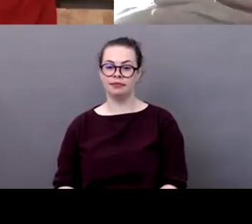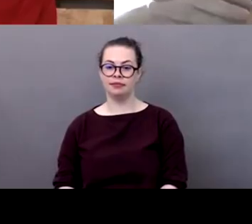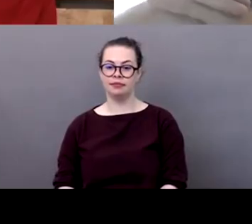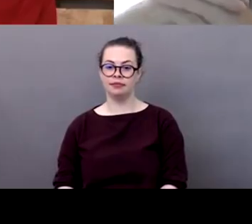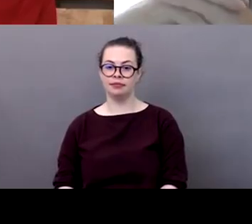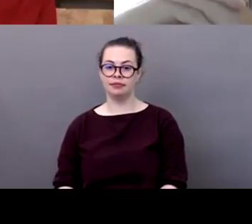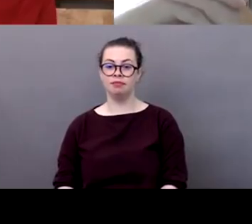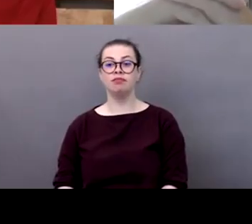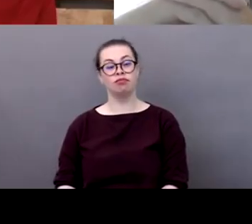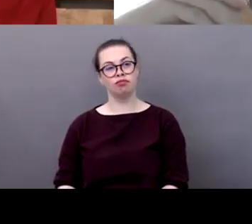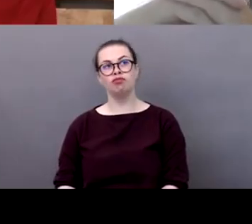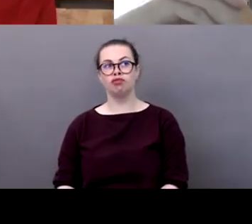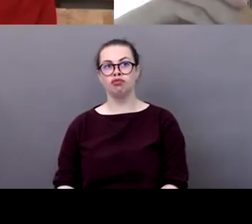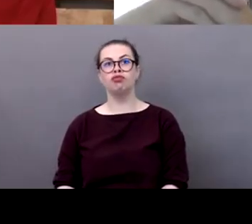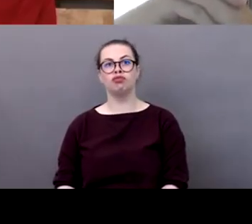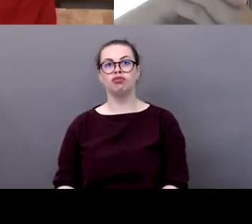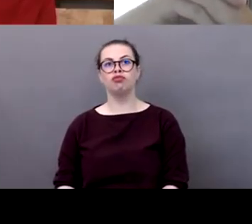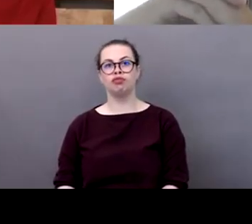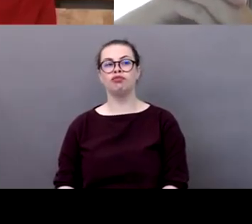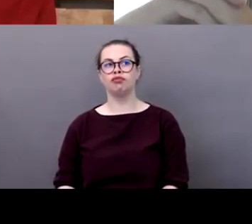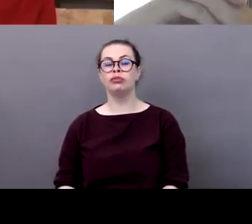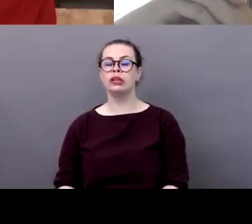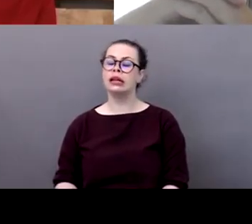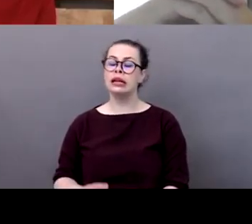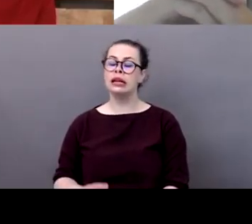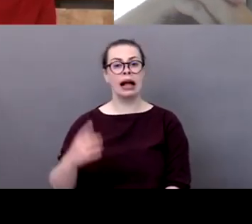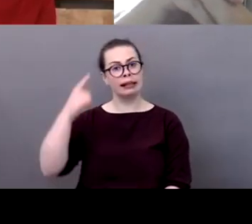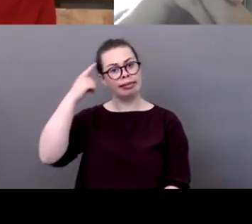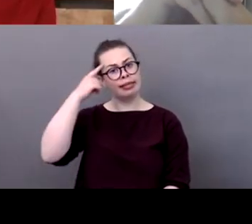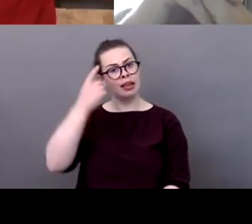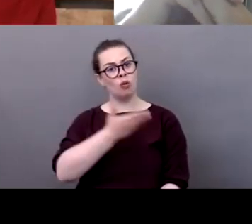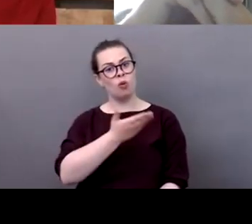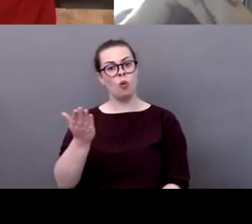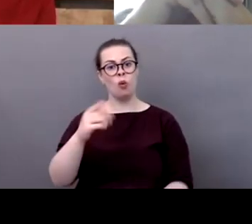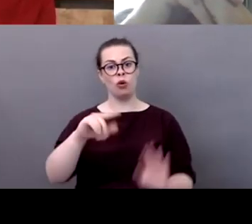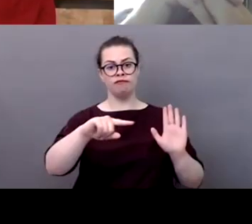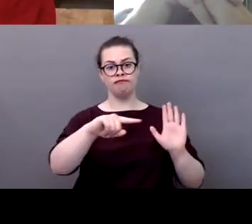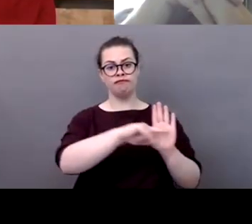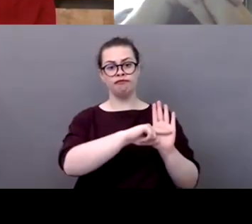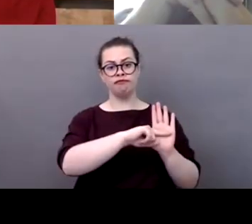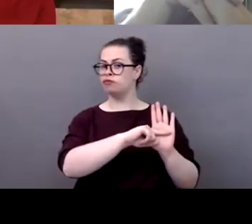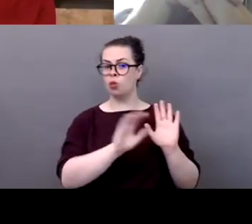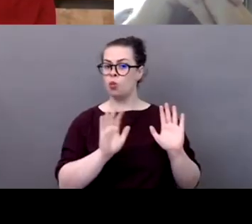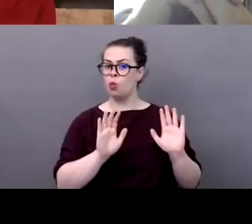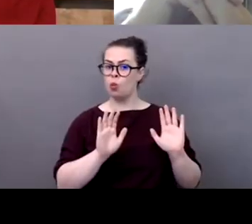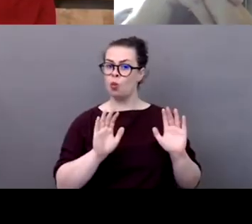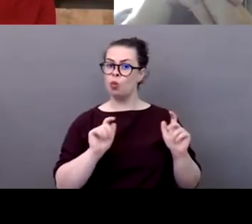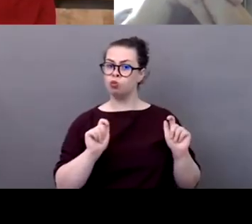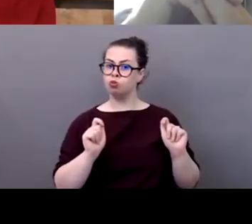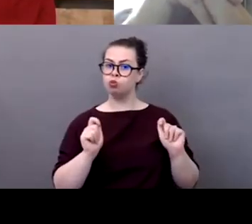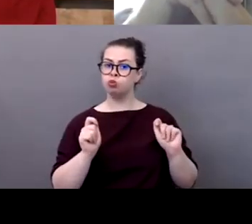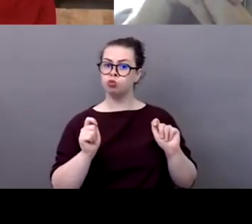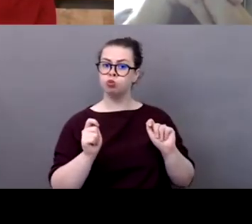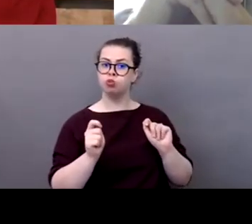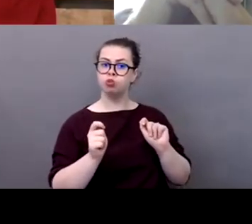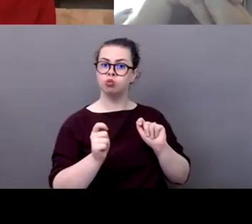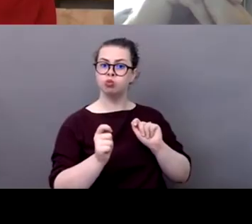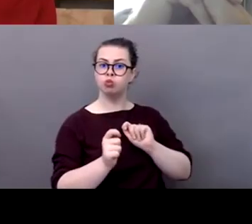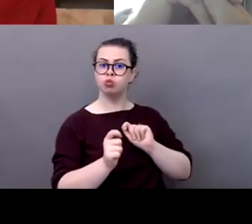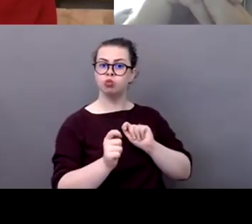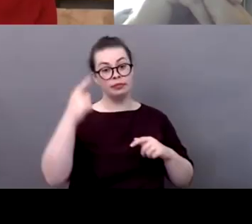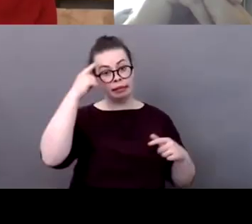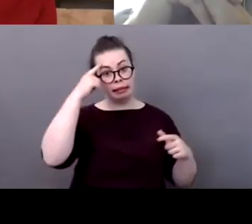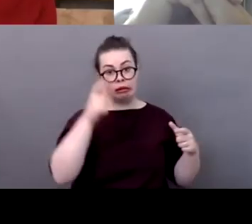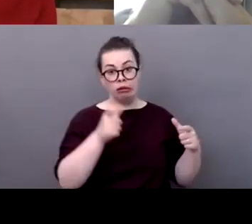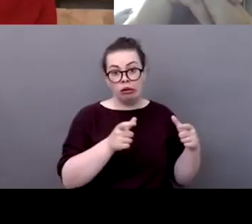C'est peut-être pas le premier souci des clubs, notamment. Ils ont dû faire face aussi à d'autres problèmes, que ce soit certains sports, bon, le hooliganisme, le